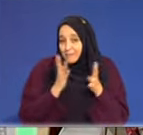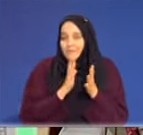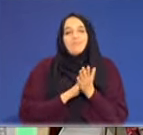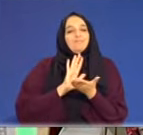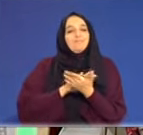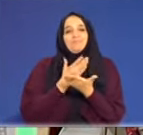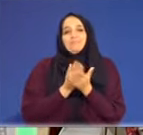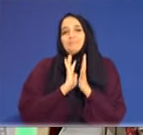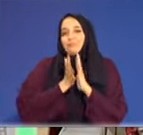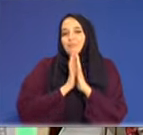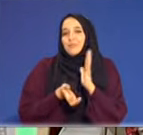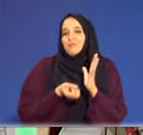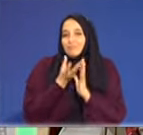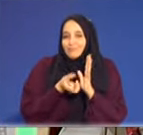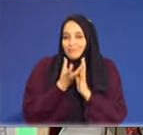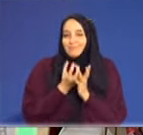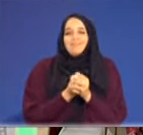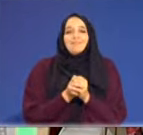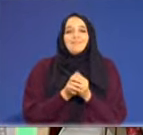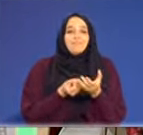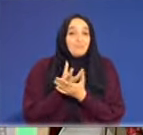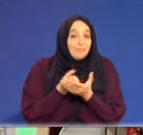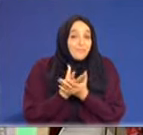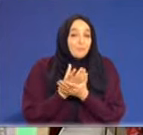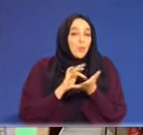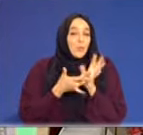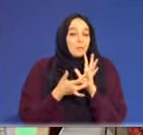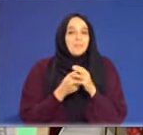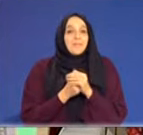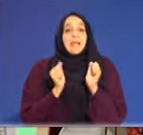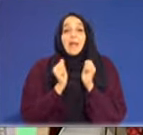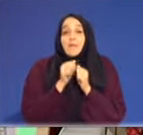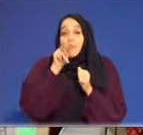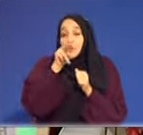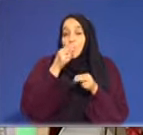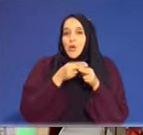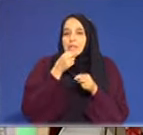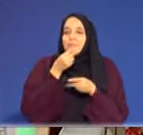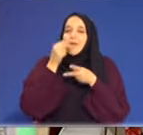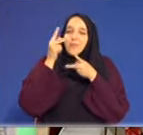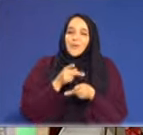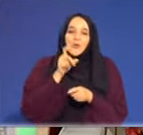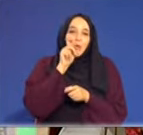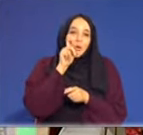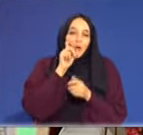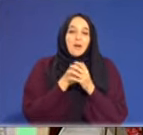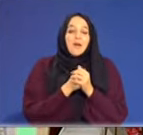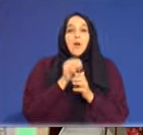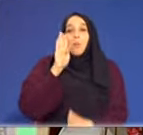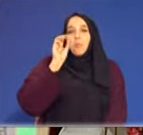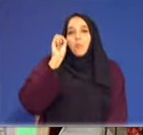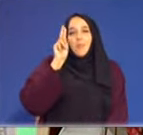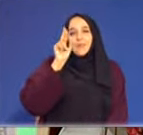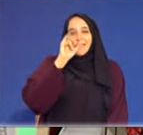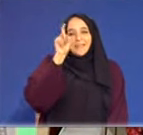بترجمة هذا اللقاء إلى لغة الإشارة. وباسمكم جميعا أرحب بفضيلة الدكتور السعيد